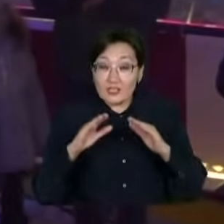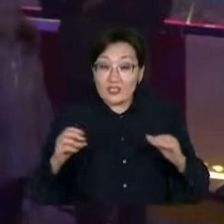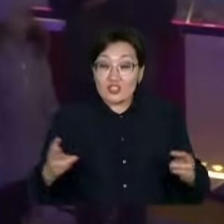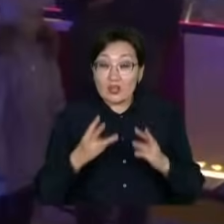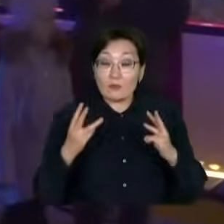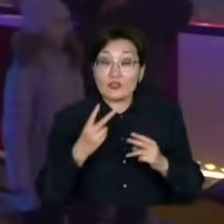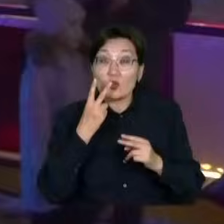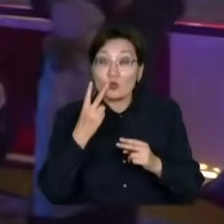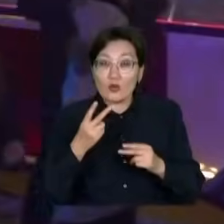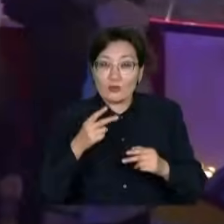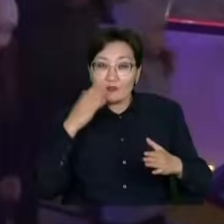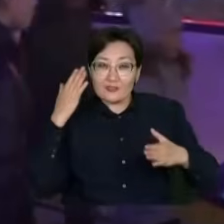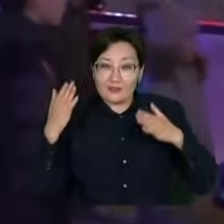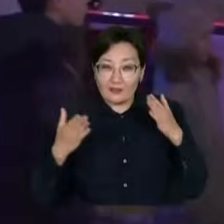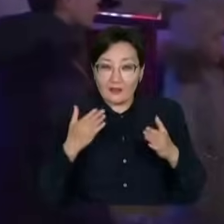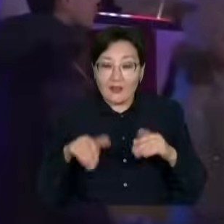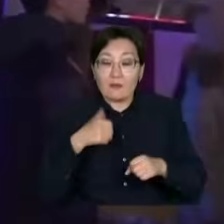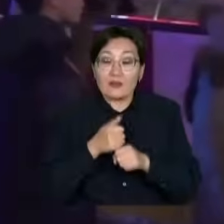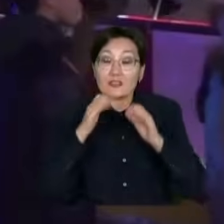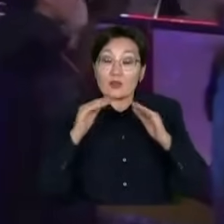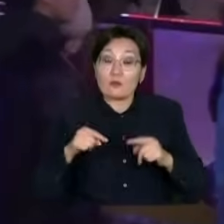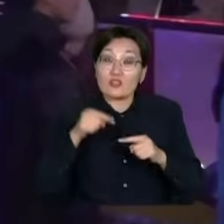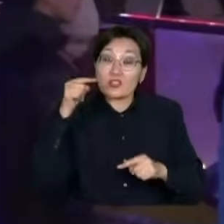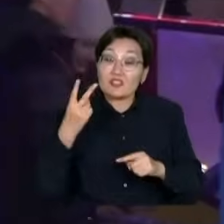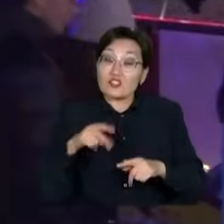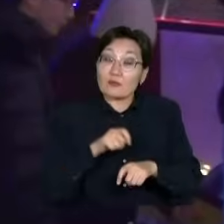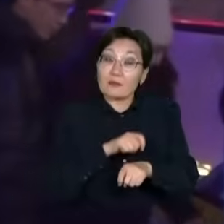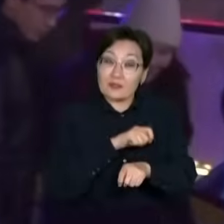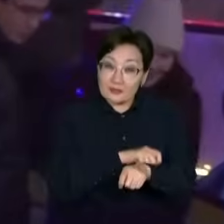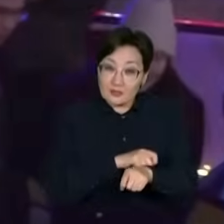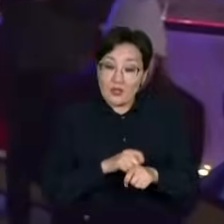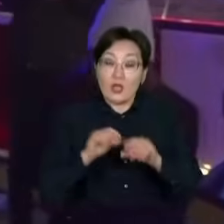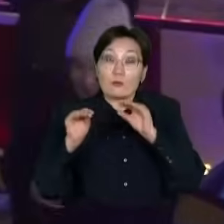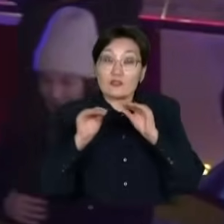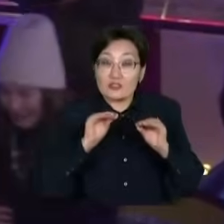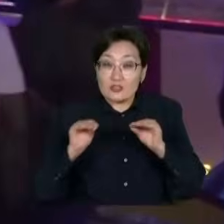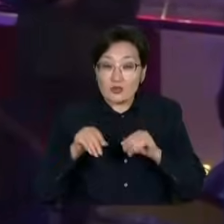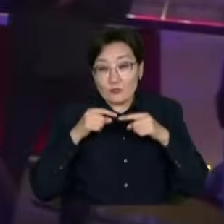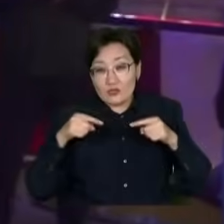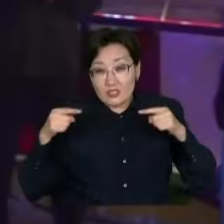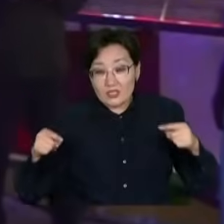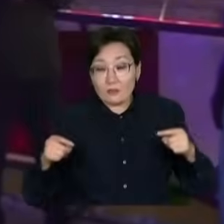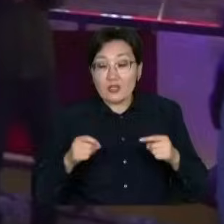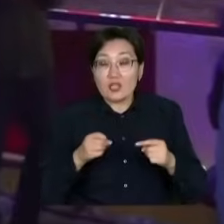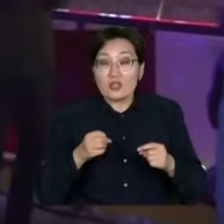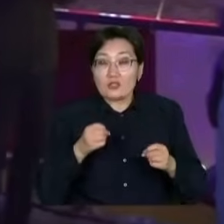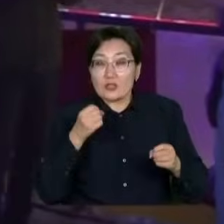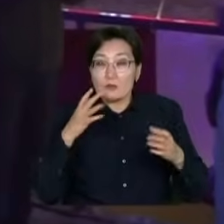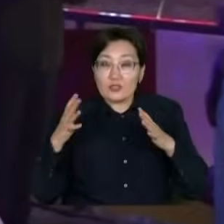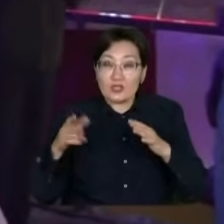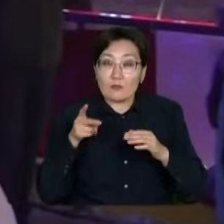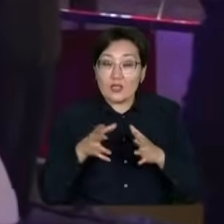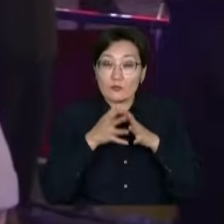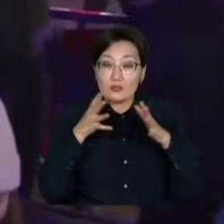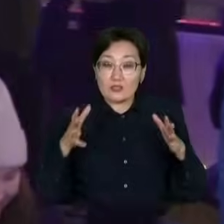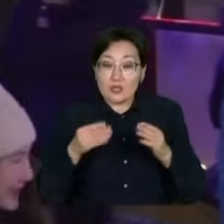көріп көзайым болды. Биылғы бас шыршаның биіктігі 20 метр. Оны безендіру үшін ірілі ұсақты шамдар мен 2000-нан